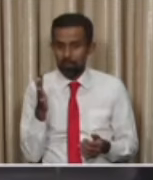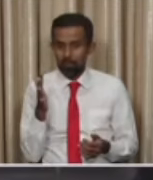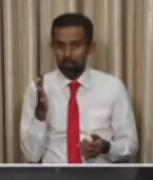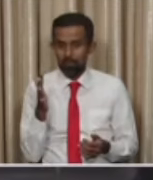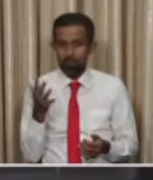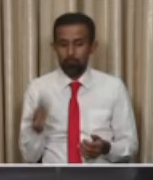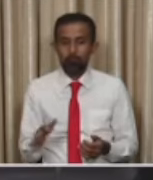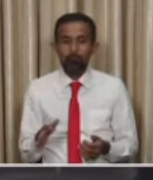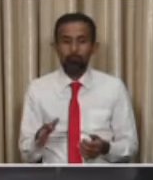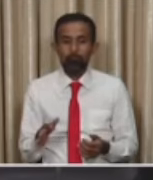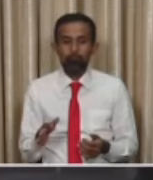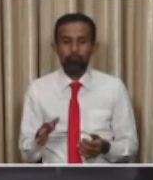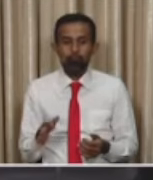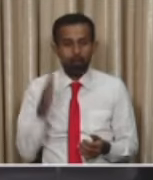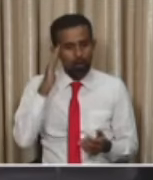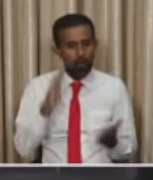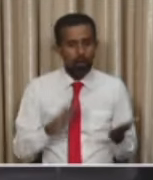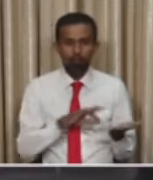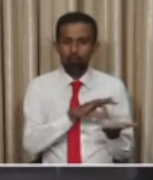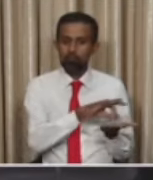මොනවාද මේ කාබනික පොහොර